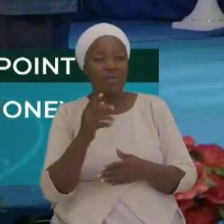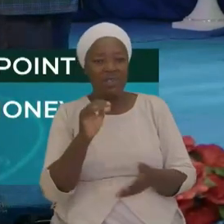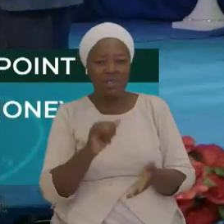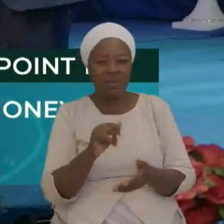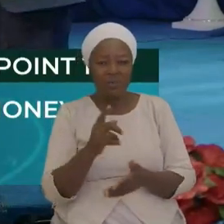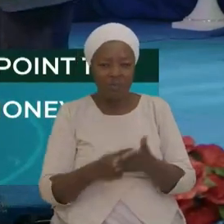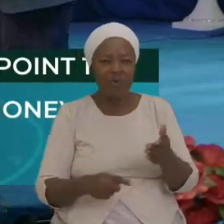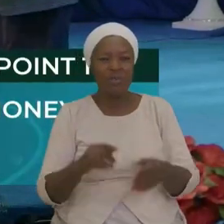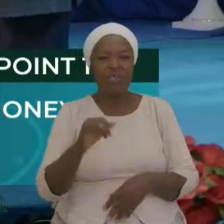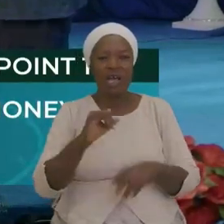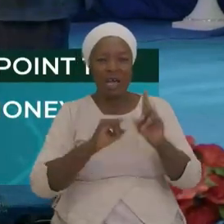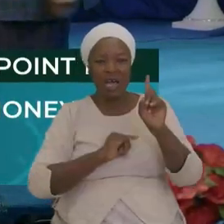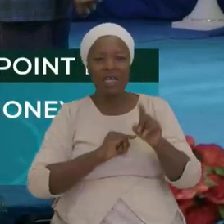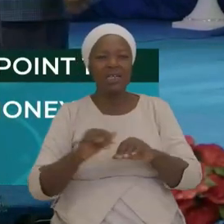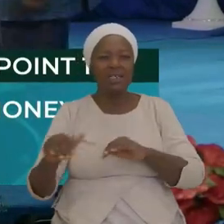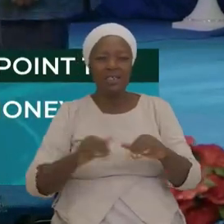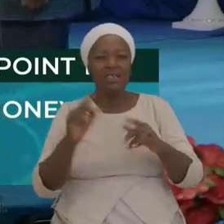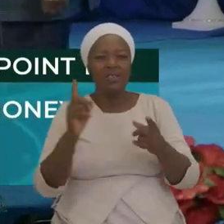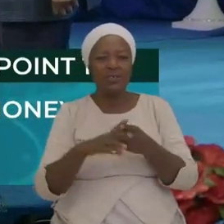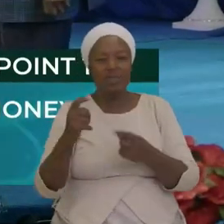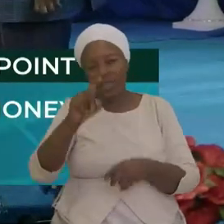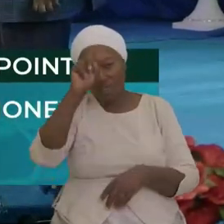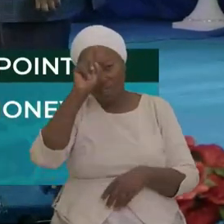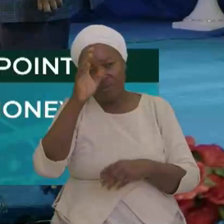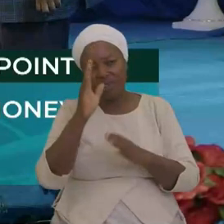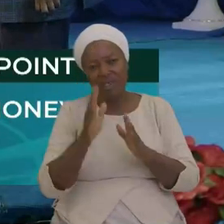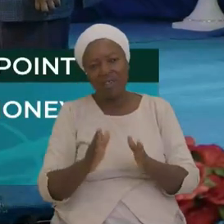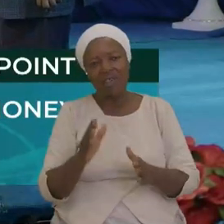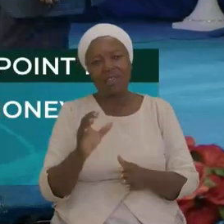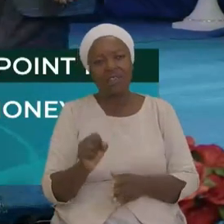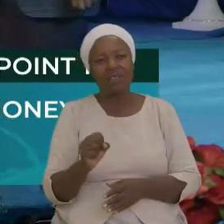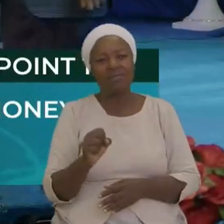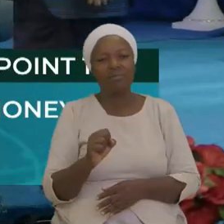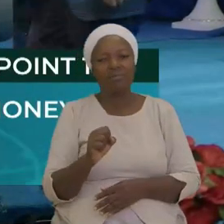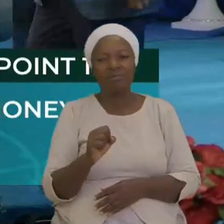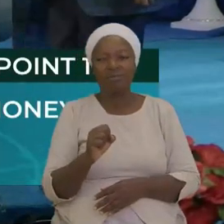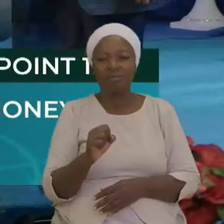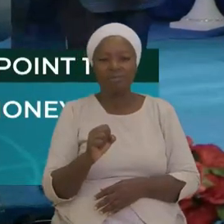Vous avez vu ce que j'ai fait à l'Égypte.